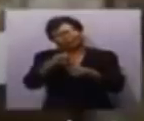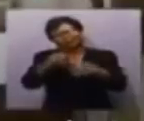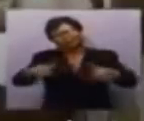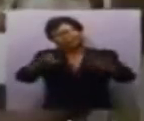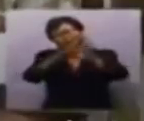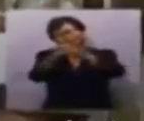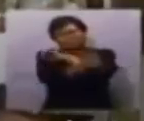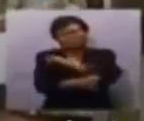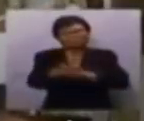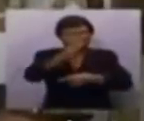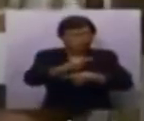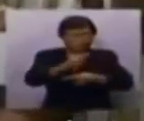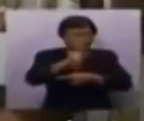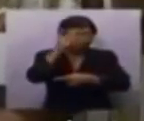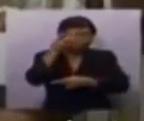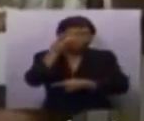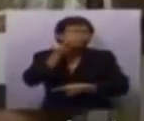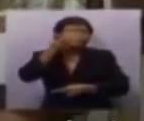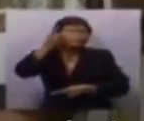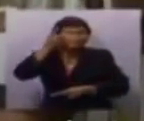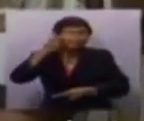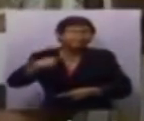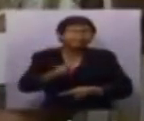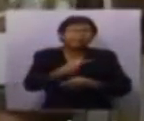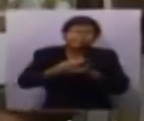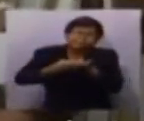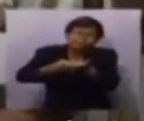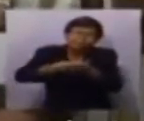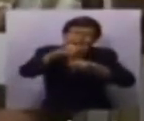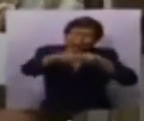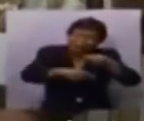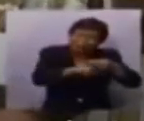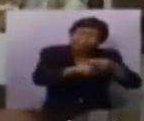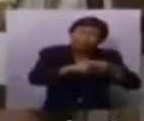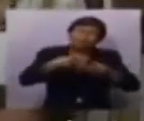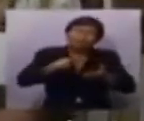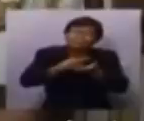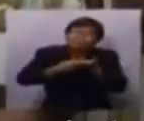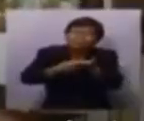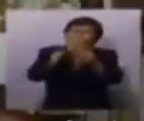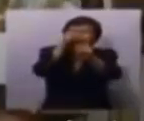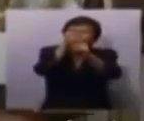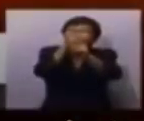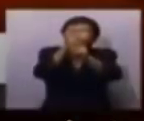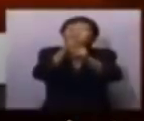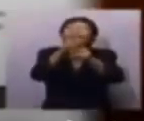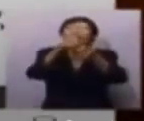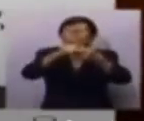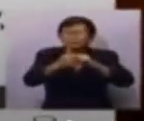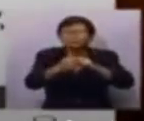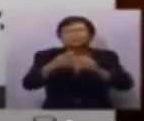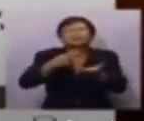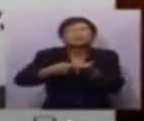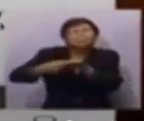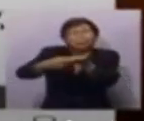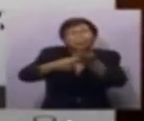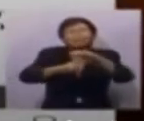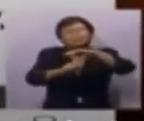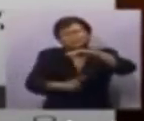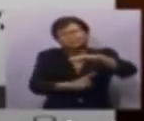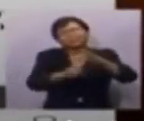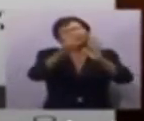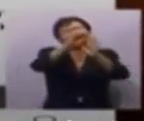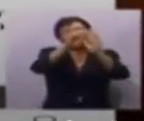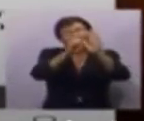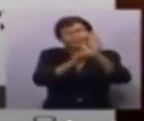negara. Sepatutnya politik matang kita berbahas kepada isu, kita berbahas kepada dasar. Sementara itu,